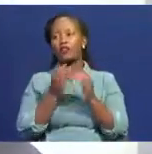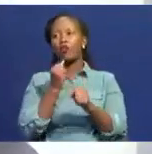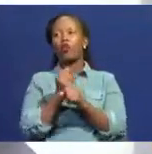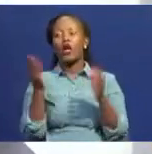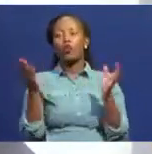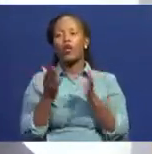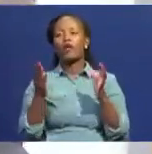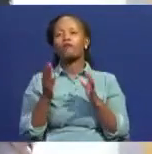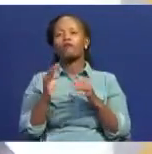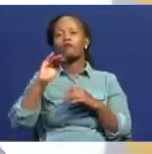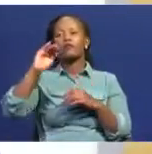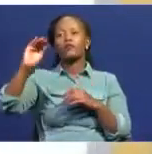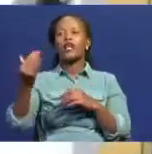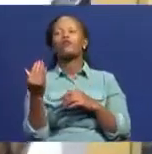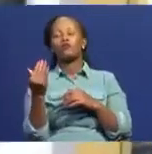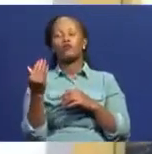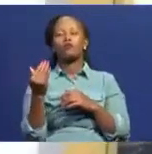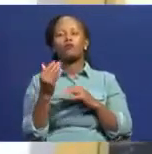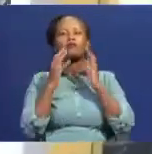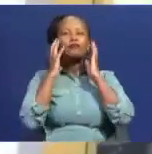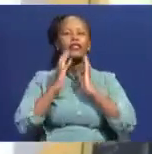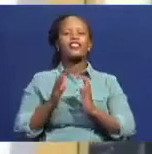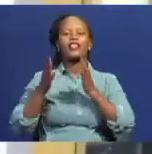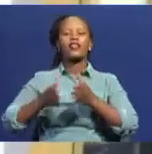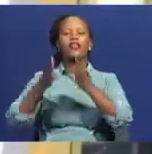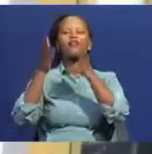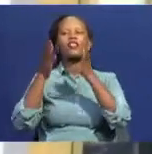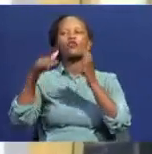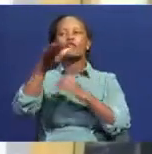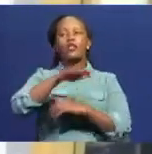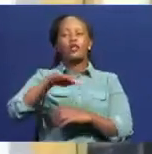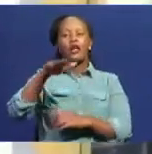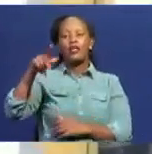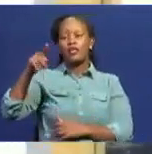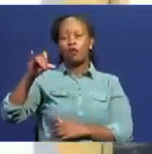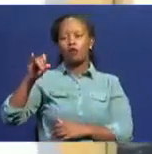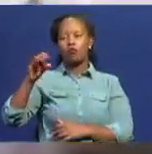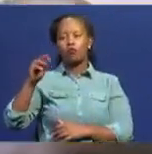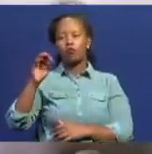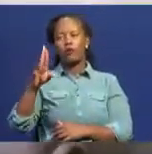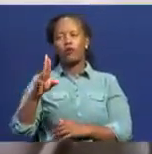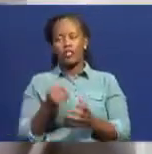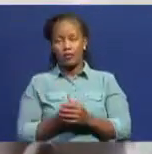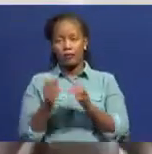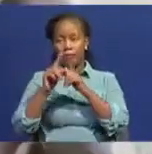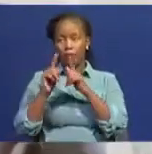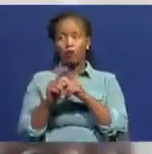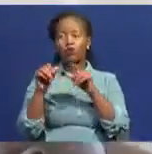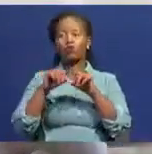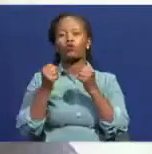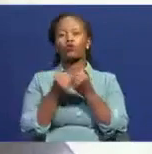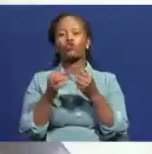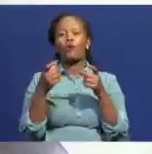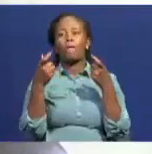Nairobi Town CBD, Kenyatta Avenue, Pioneer House, Meza 9 Floor, Room 1. And then kwa social media